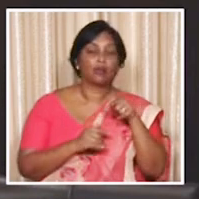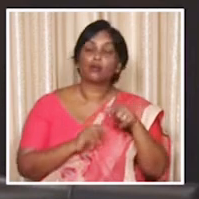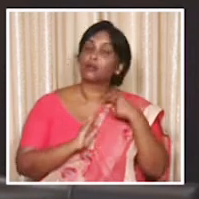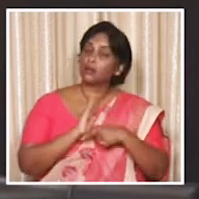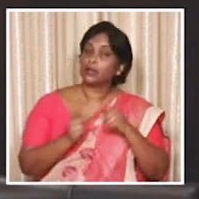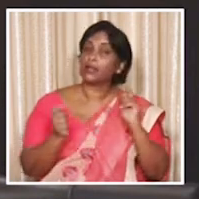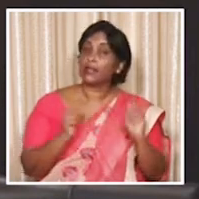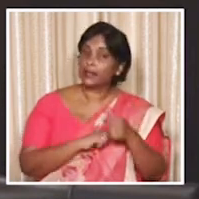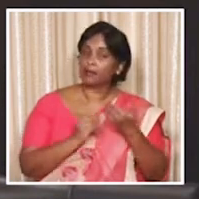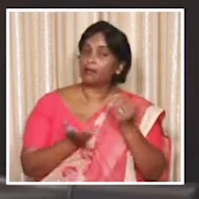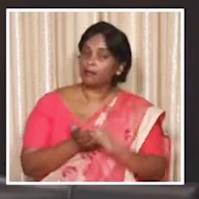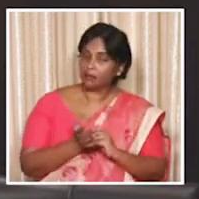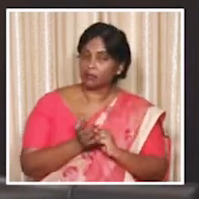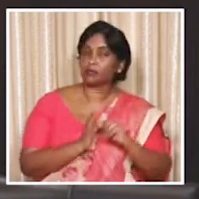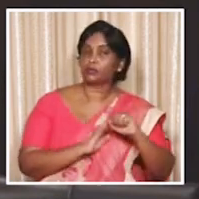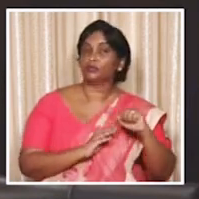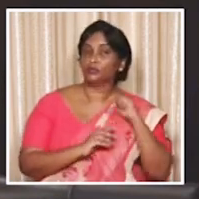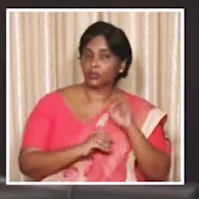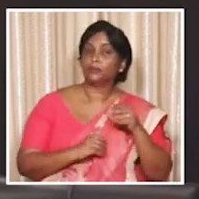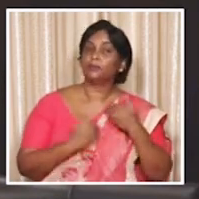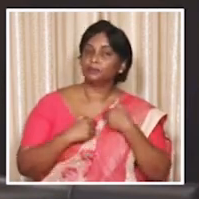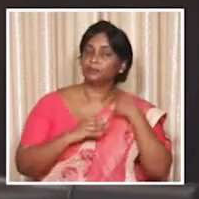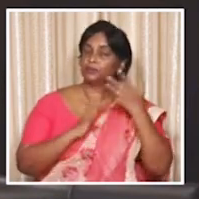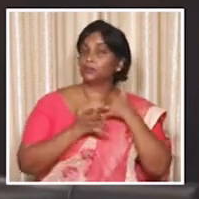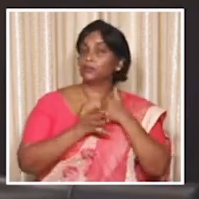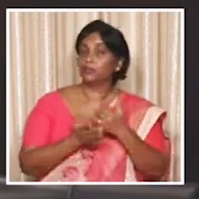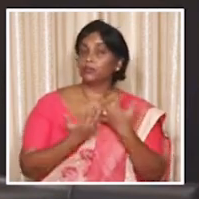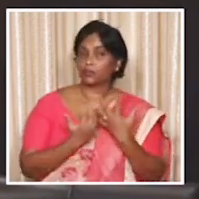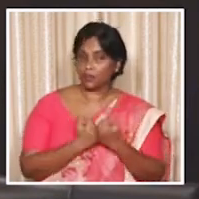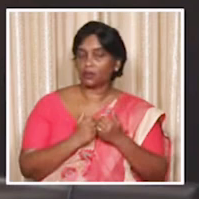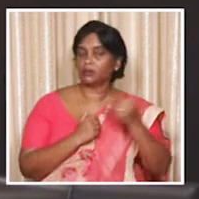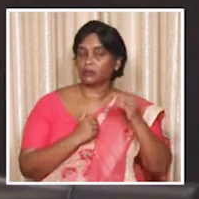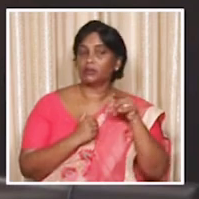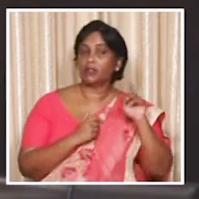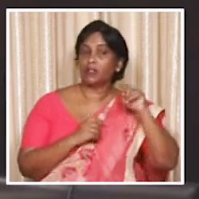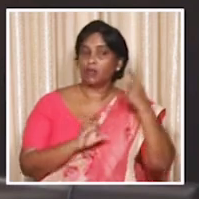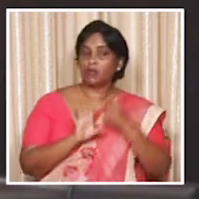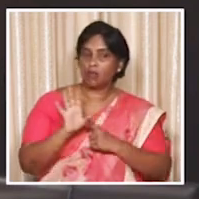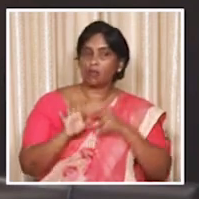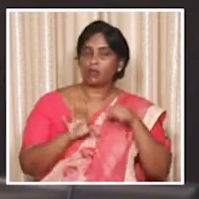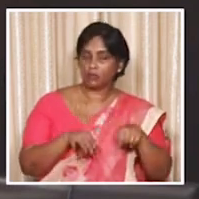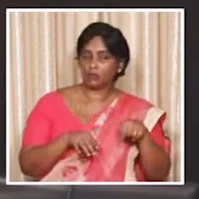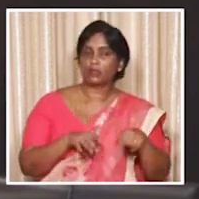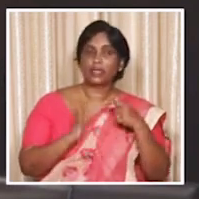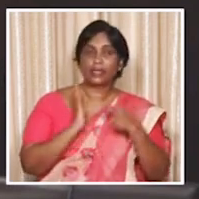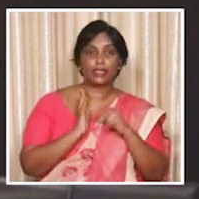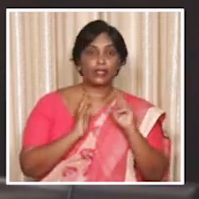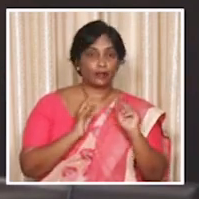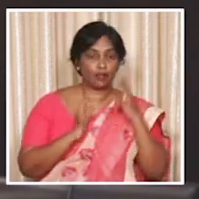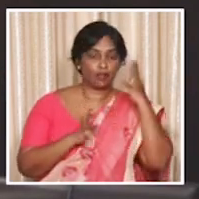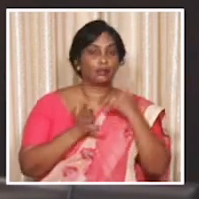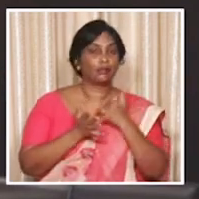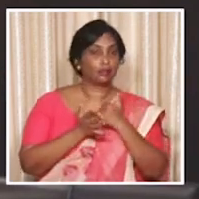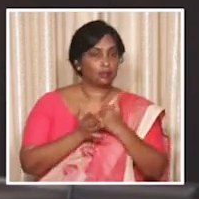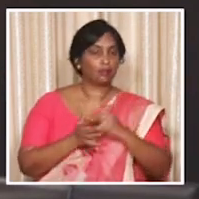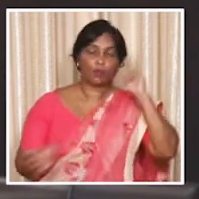රටේ ක්‍රිකට් ක්‍රීඩාව නැවතත් ශක්තිමත් වෙලා අපි ලෝක ශූරයන්ගේ මට්ටමට යන එක ලබන අවුරුද්දේ දැන් තියෙන T20 ලෝක ශූරතාවයේ